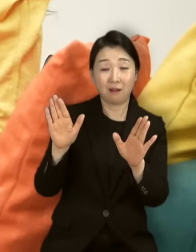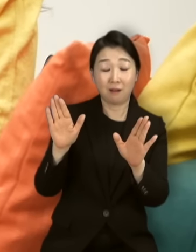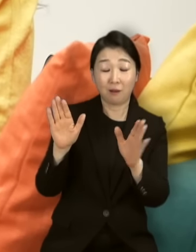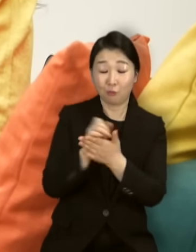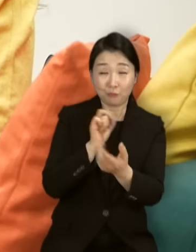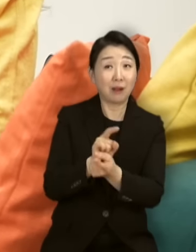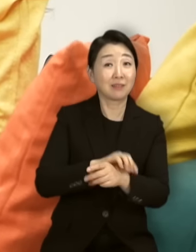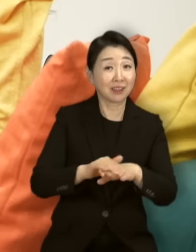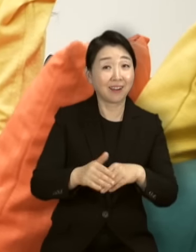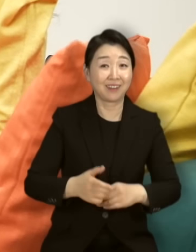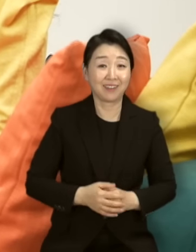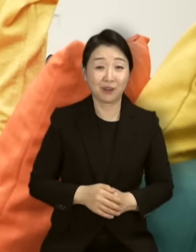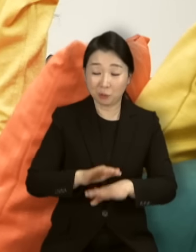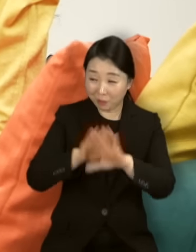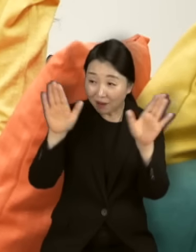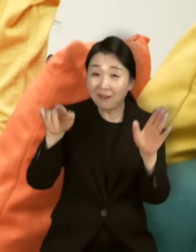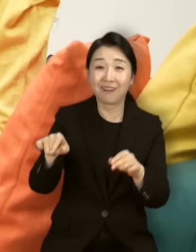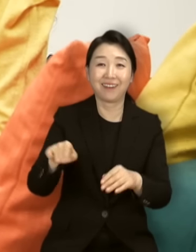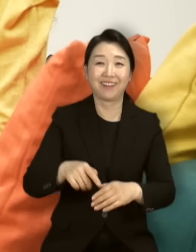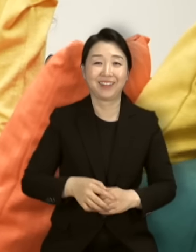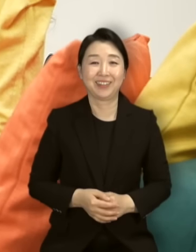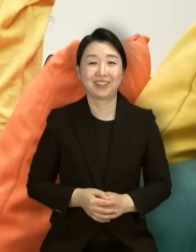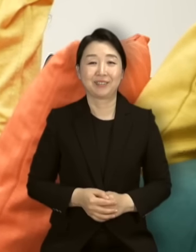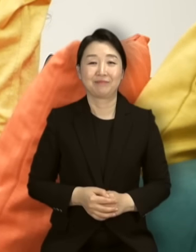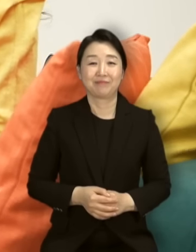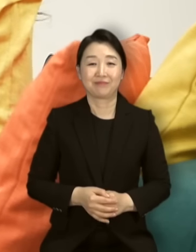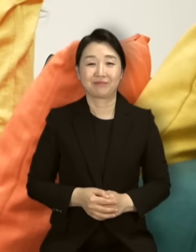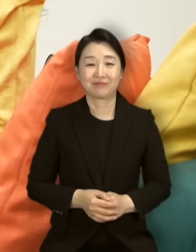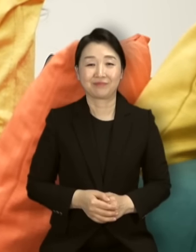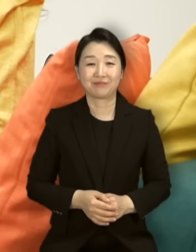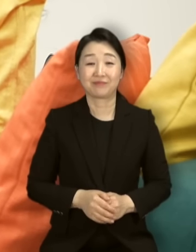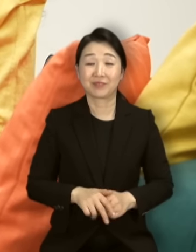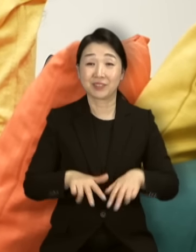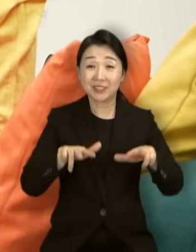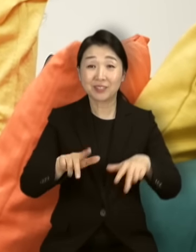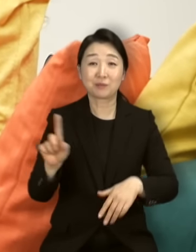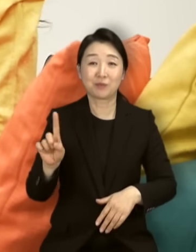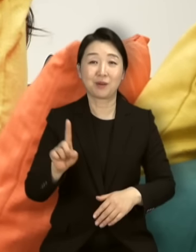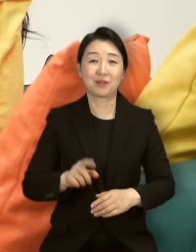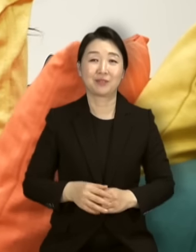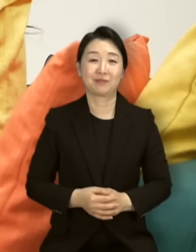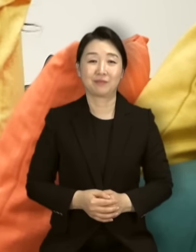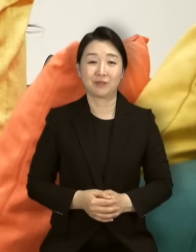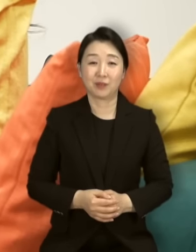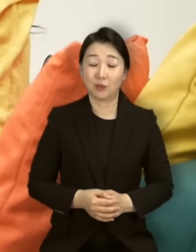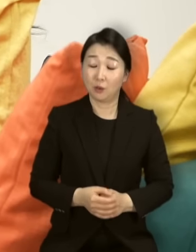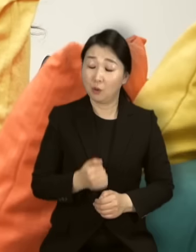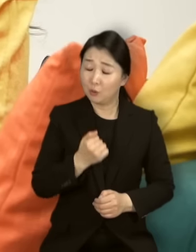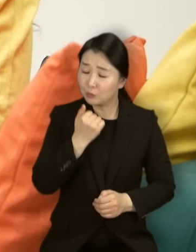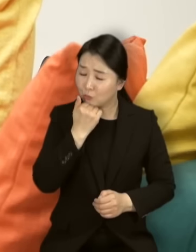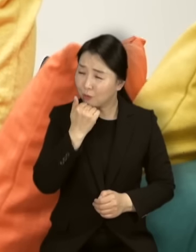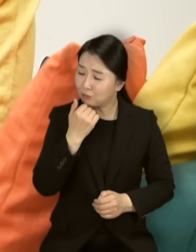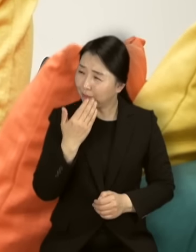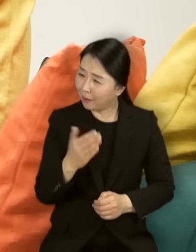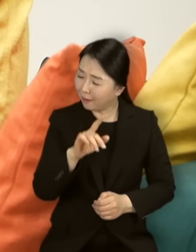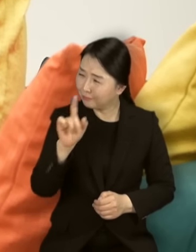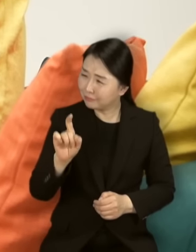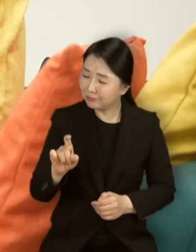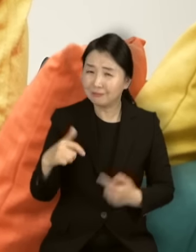어 저게 웃을 일인가 싶은데 항상 웃고 다녀요 예 그래서 처음에 병 걸린 줄 알고 아니